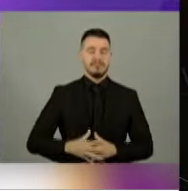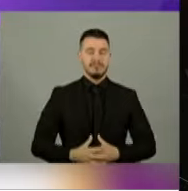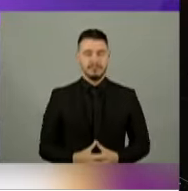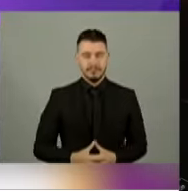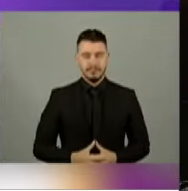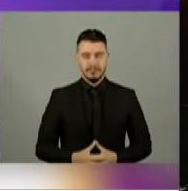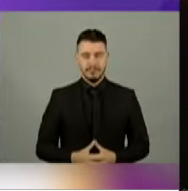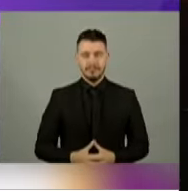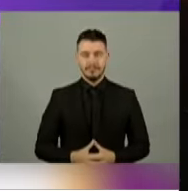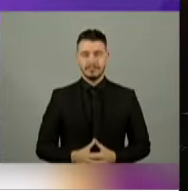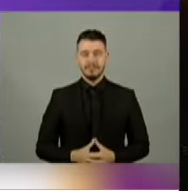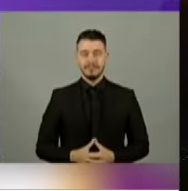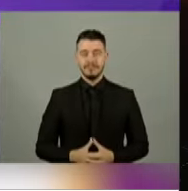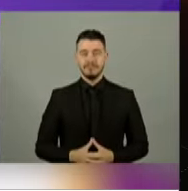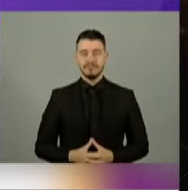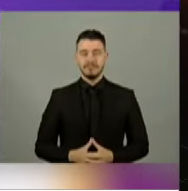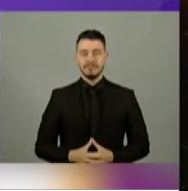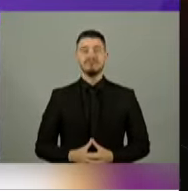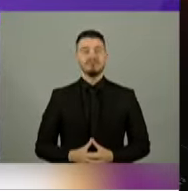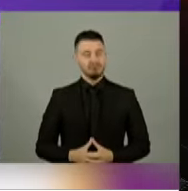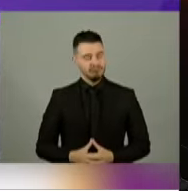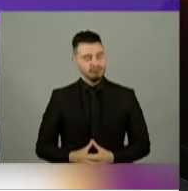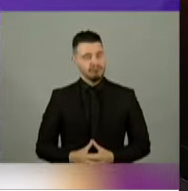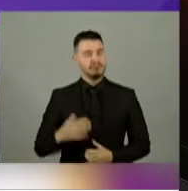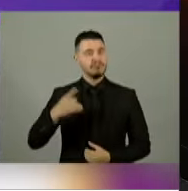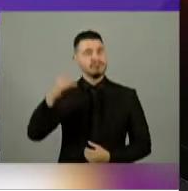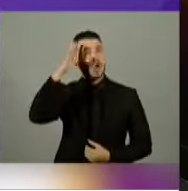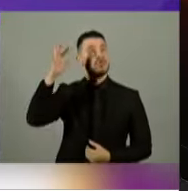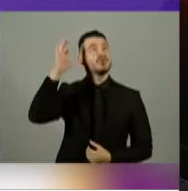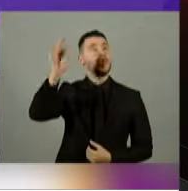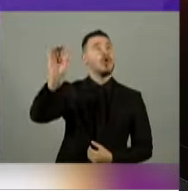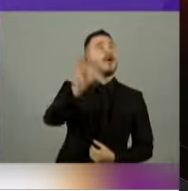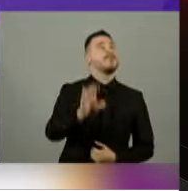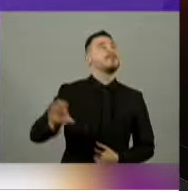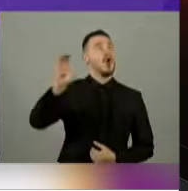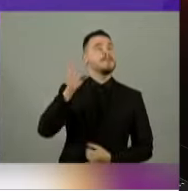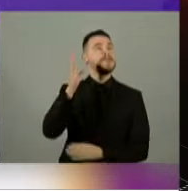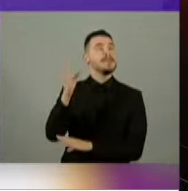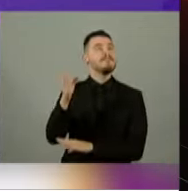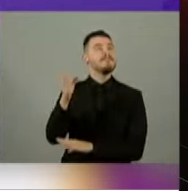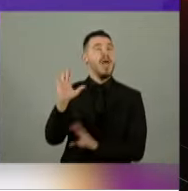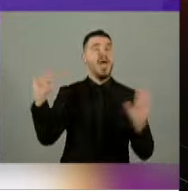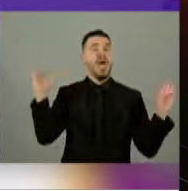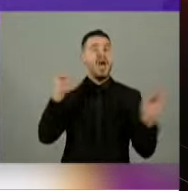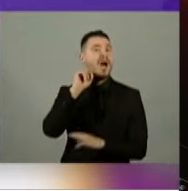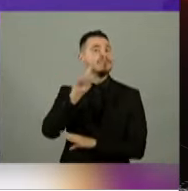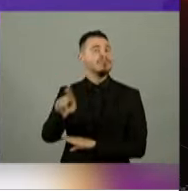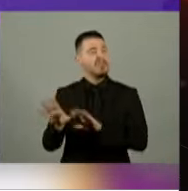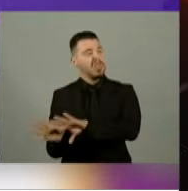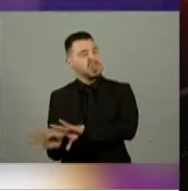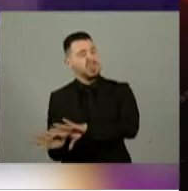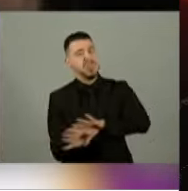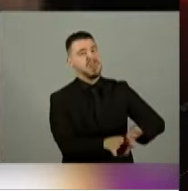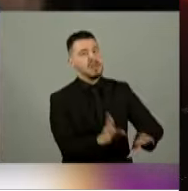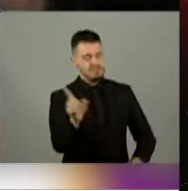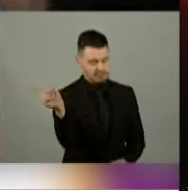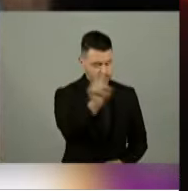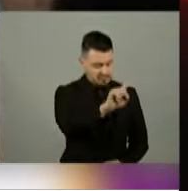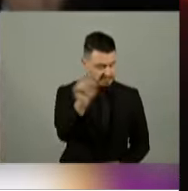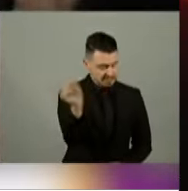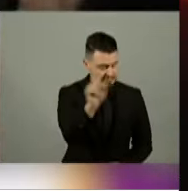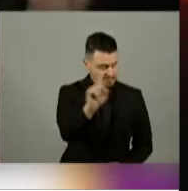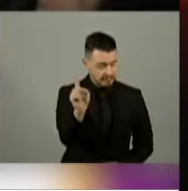ή όλο αυτό, τα απανωτά χτυπήματα και οι κινήσεις που βλέπουμε, μπορεί να οδηγήσουν στην περαιτέρω